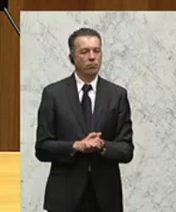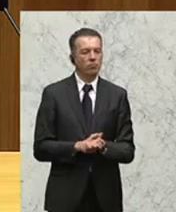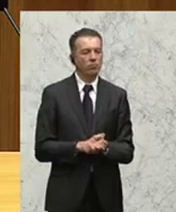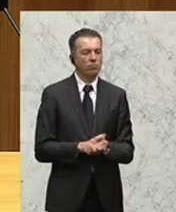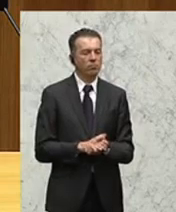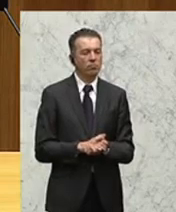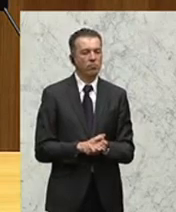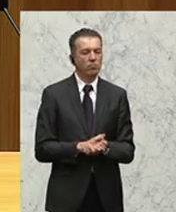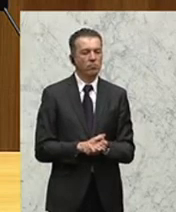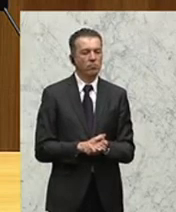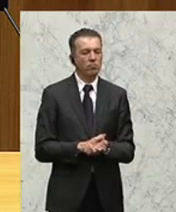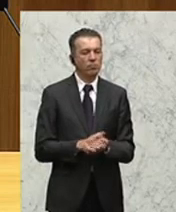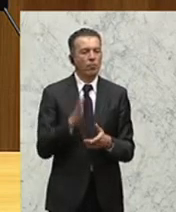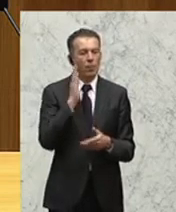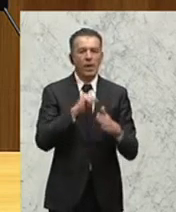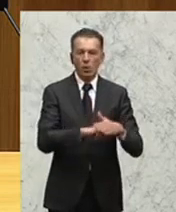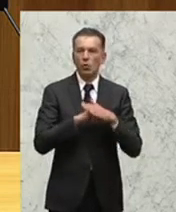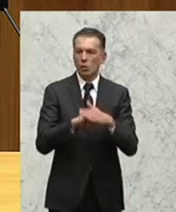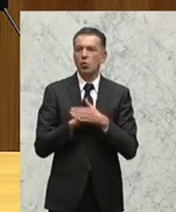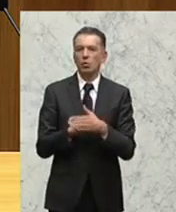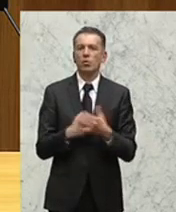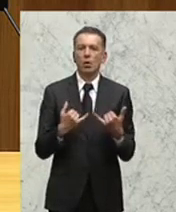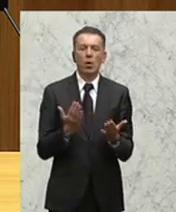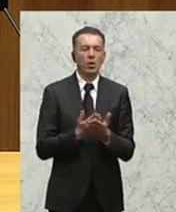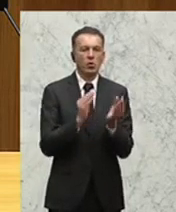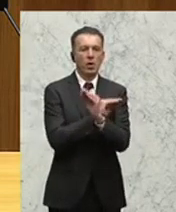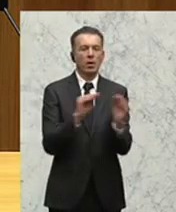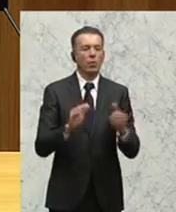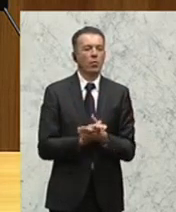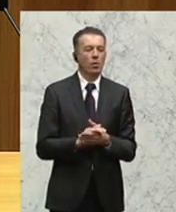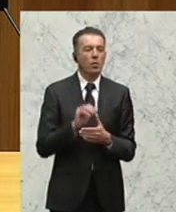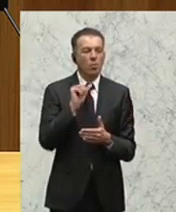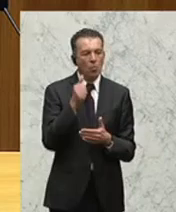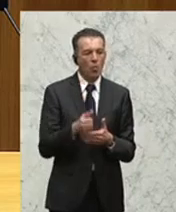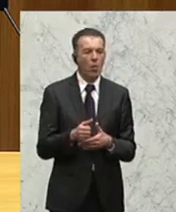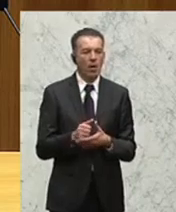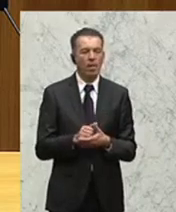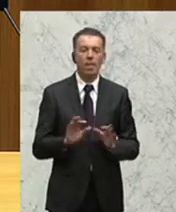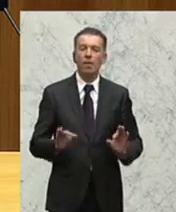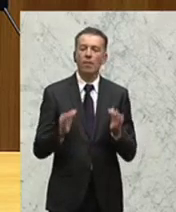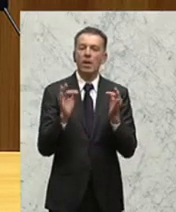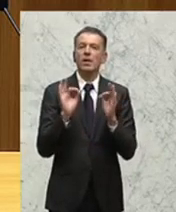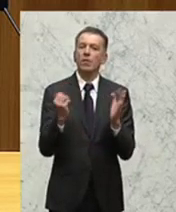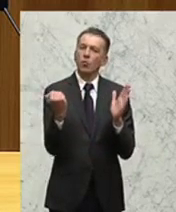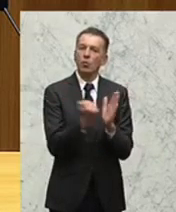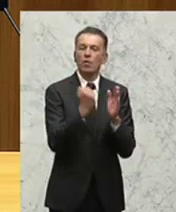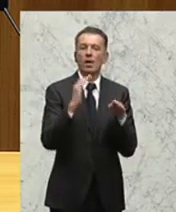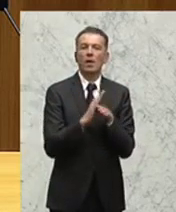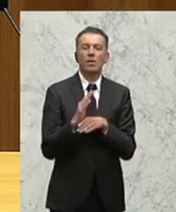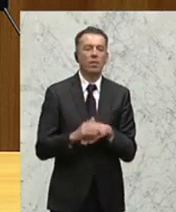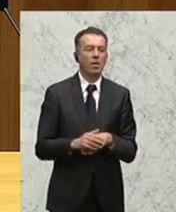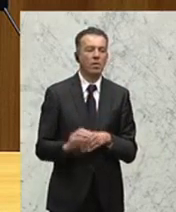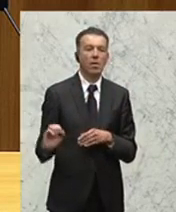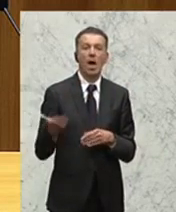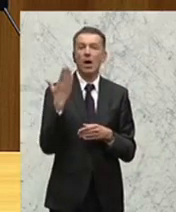gekennzeichnet werden. Wir bitten um Unterstützung. Ich darf heute schon ankündigen, morgen kommt zu diesem Qualitätsgütesiegelgesetz ein